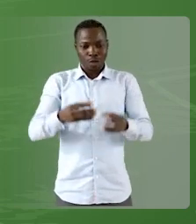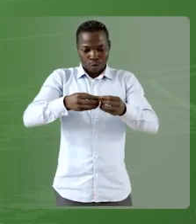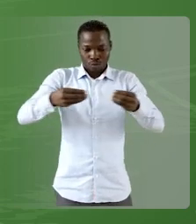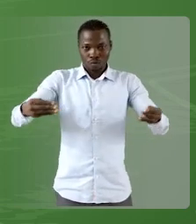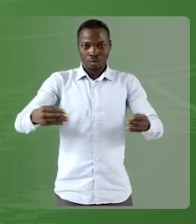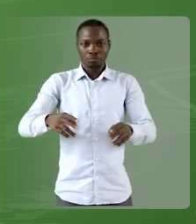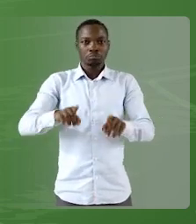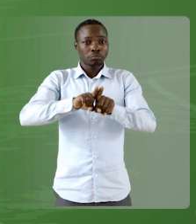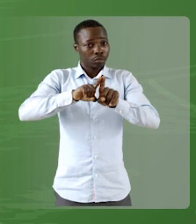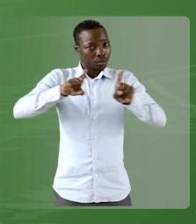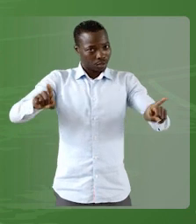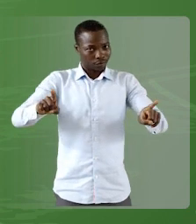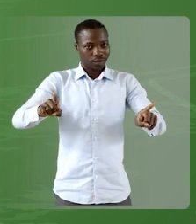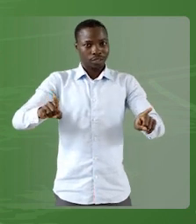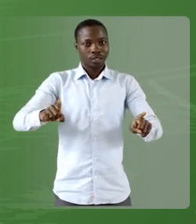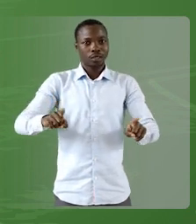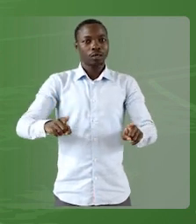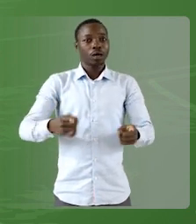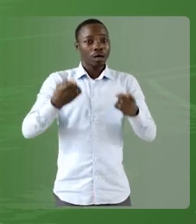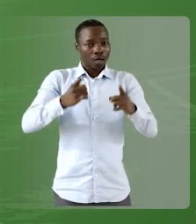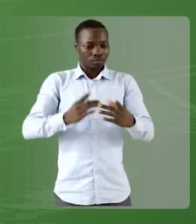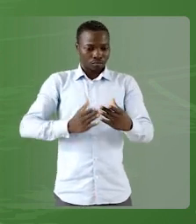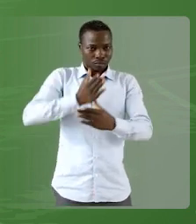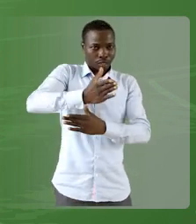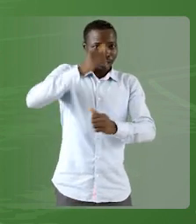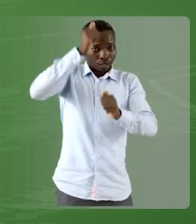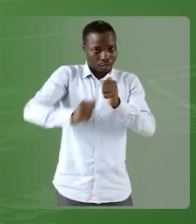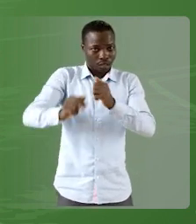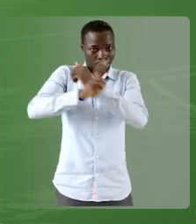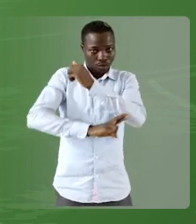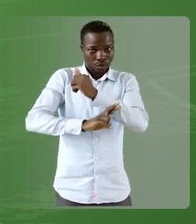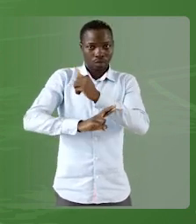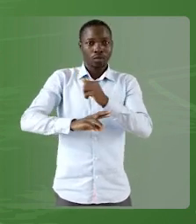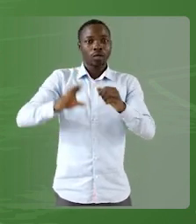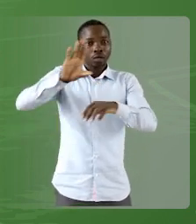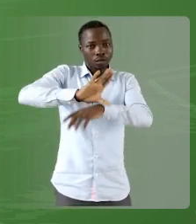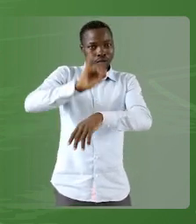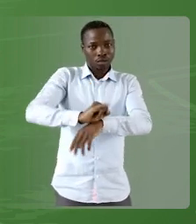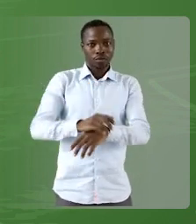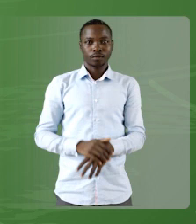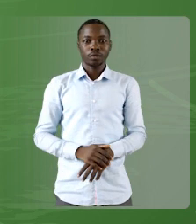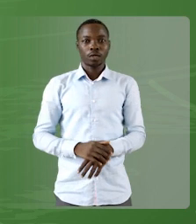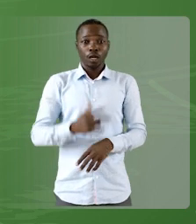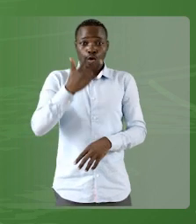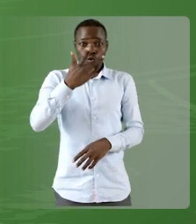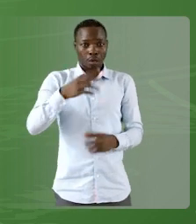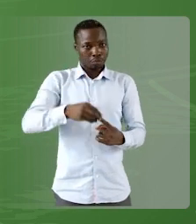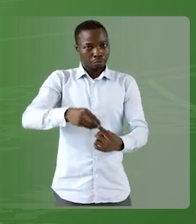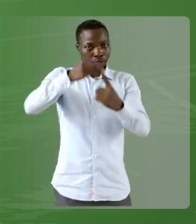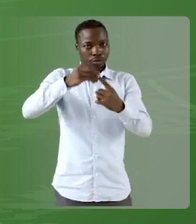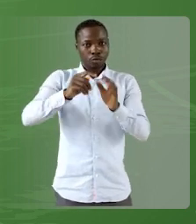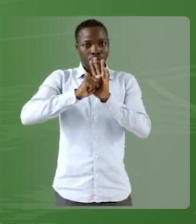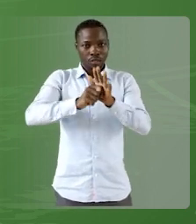sols sont différents d'une région à l'autre de la Côte d'Ivoire. Les trois principaux types de sols